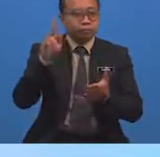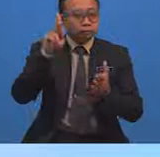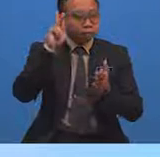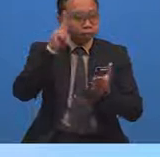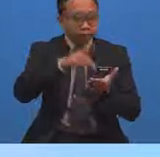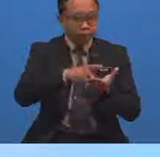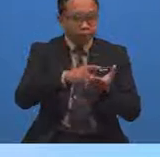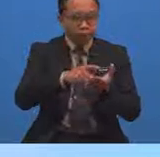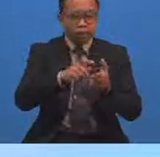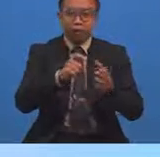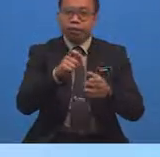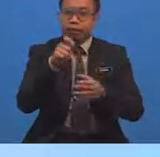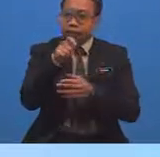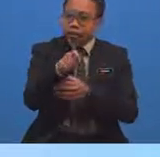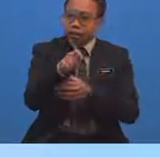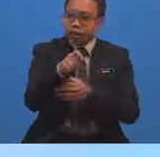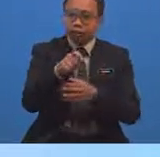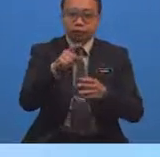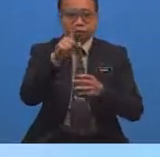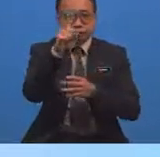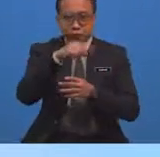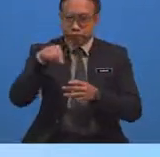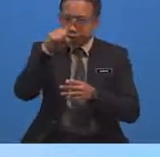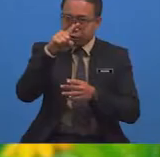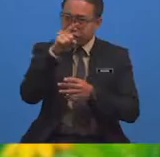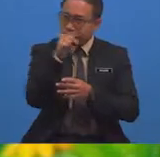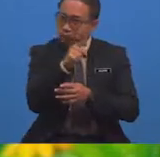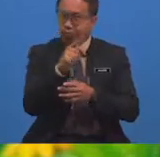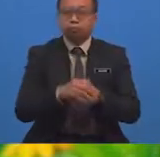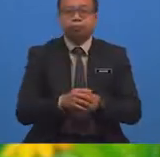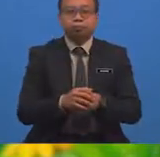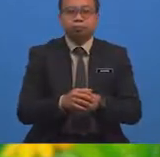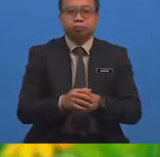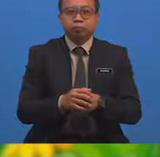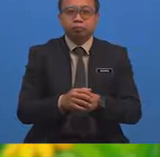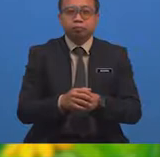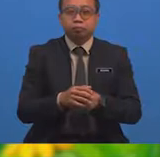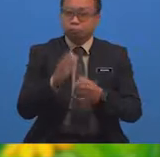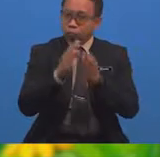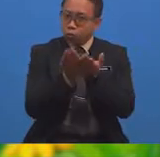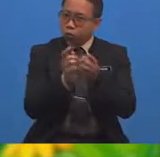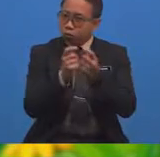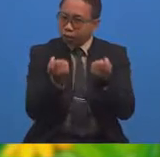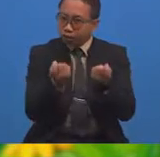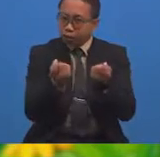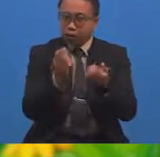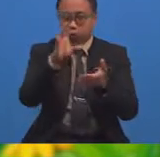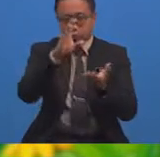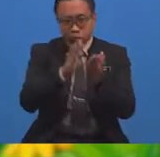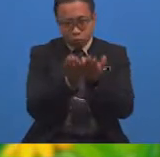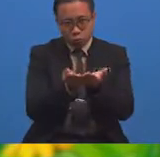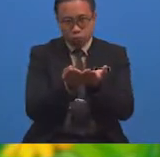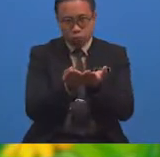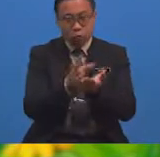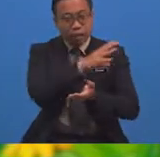tanda singkatan vadem kejam pas cayn buku teks buku catatan